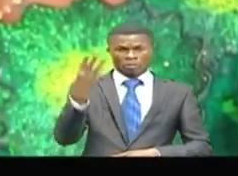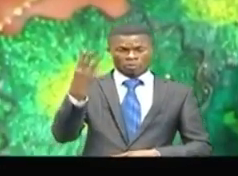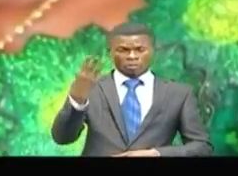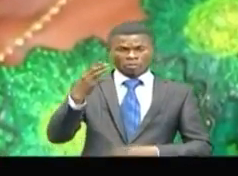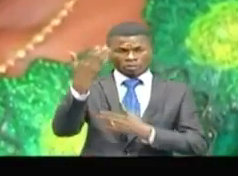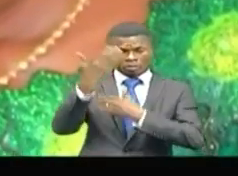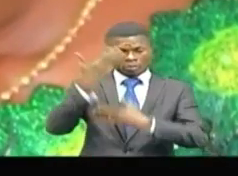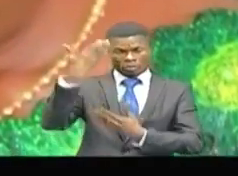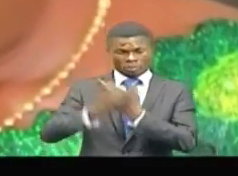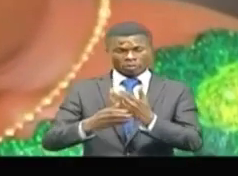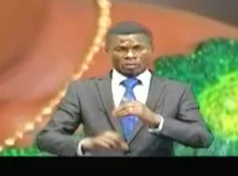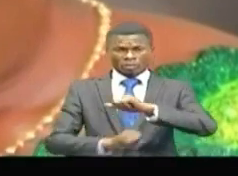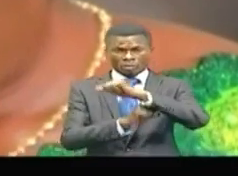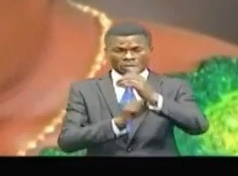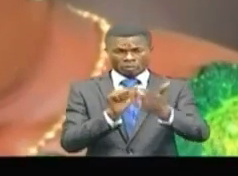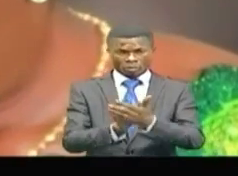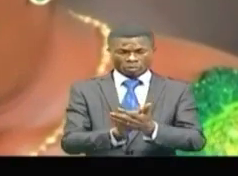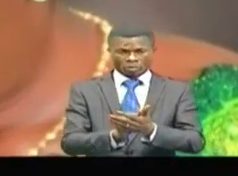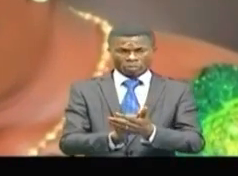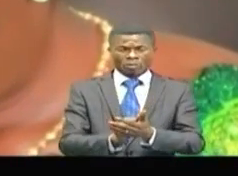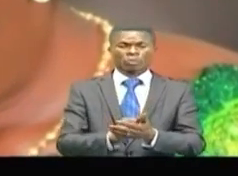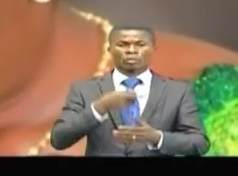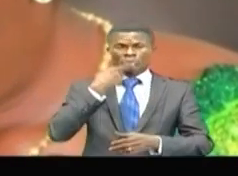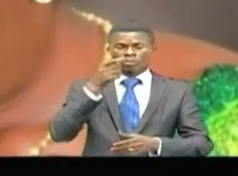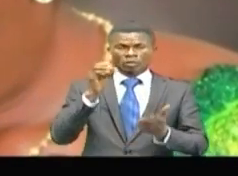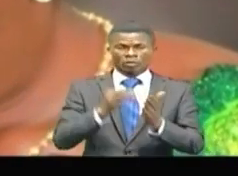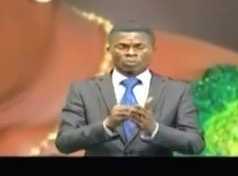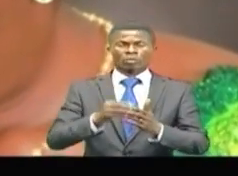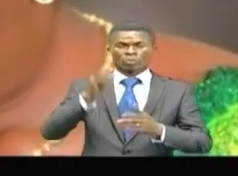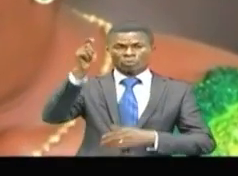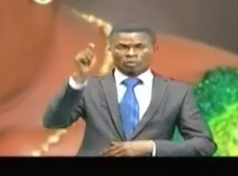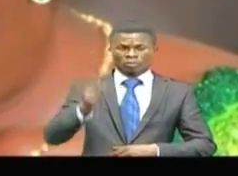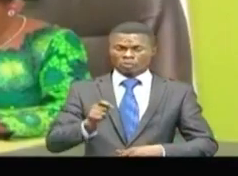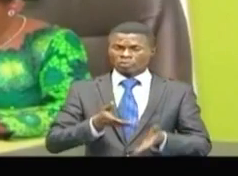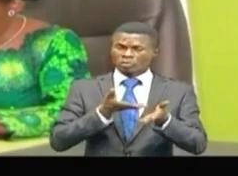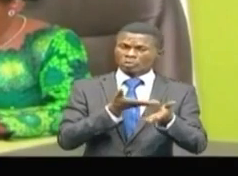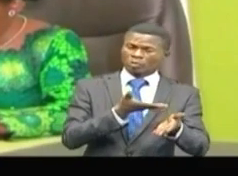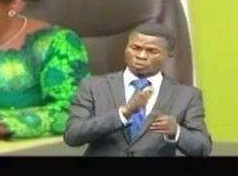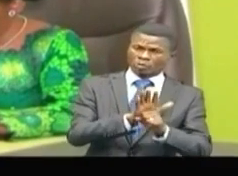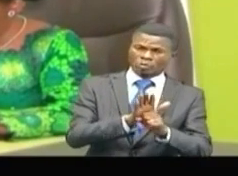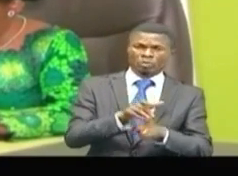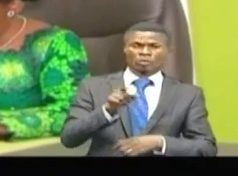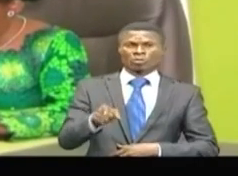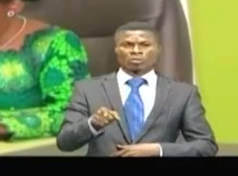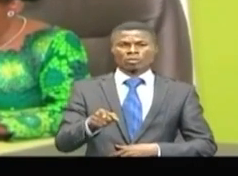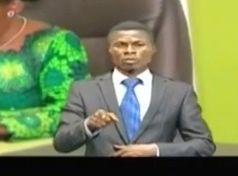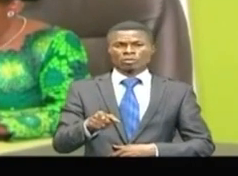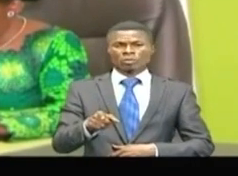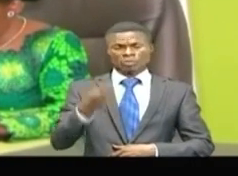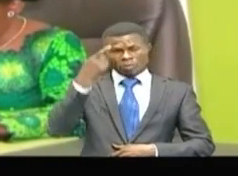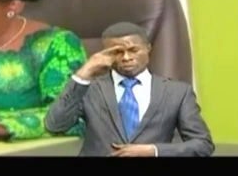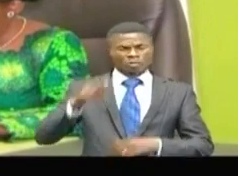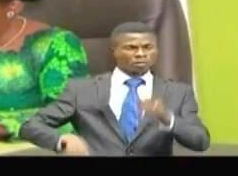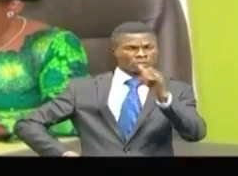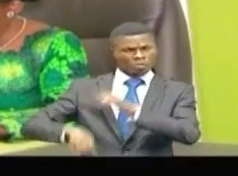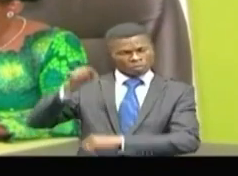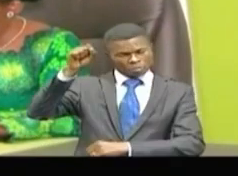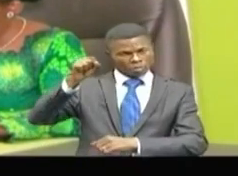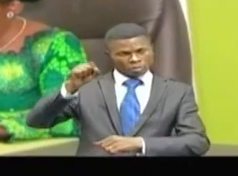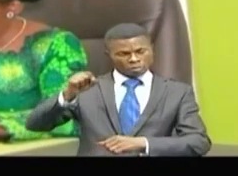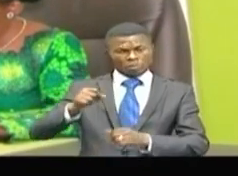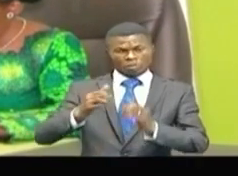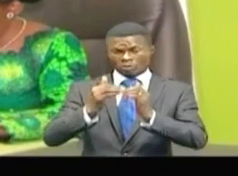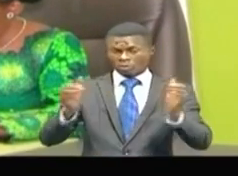Rwanda. Venant en appui à nos forces armées de la République démocratique du Congo pour éradiquer cette